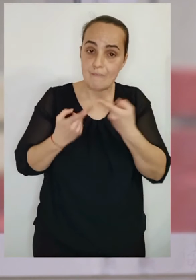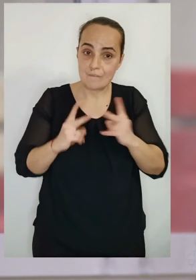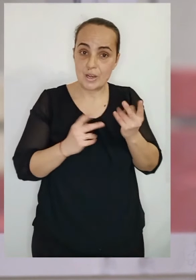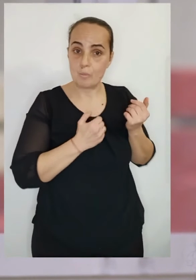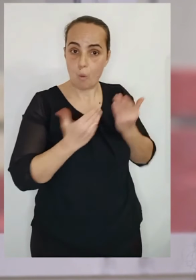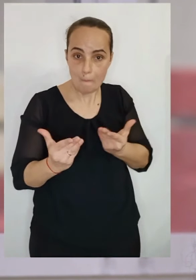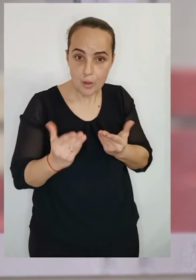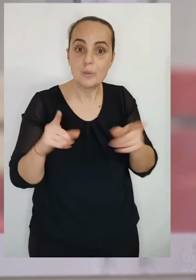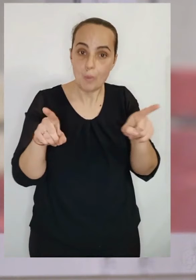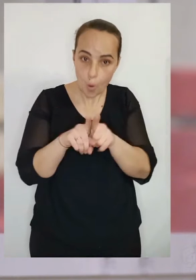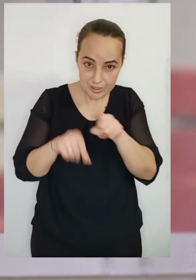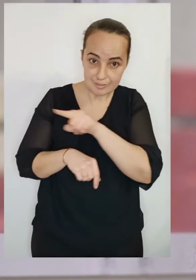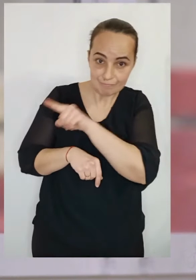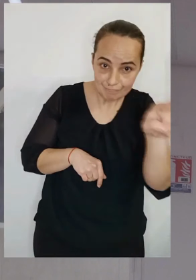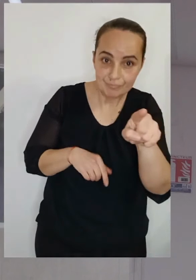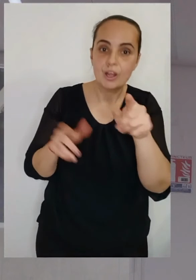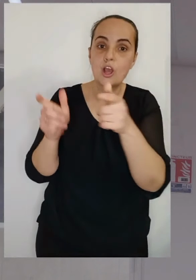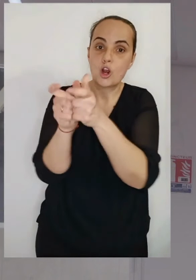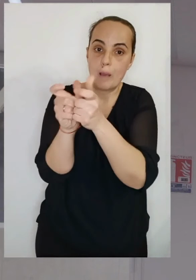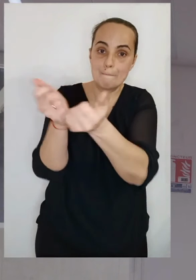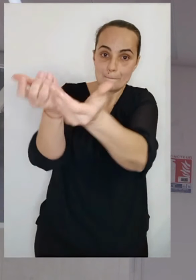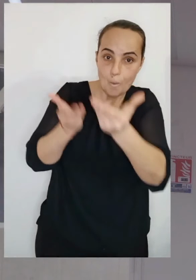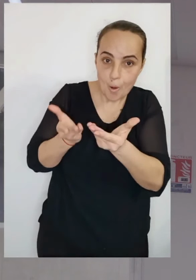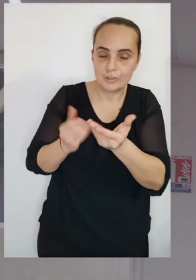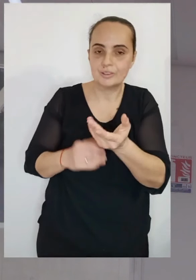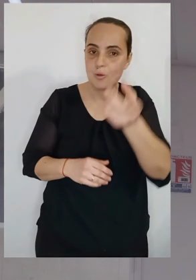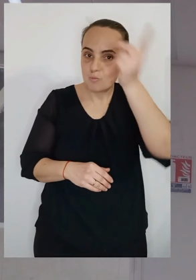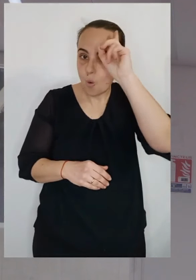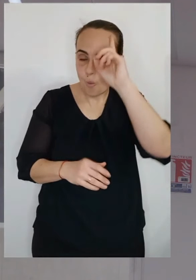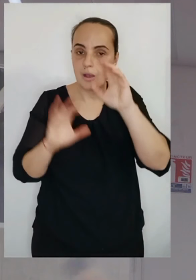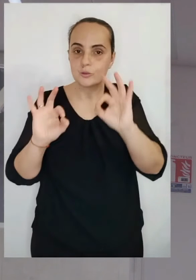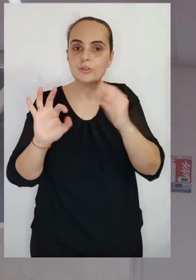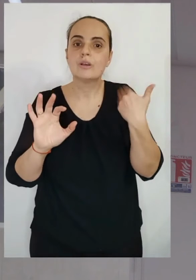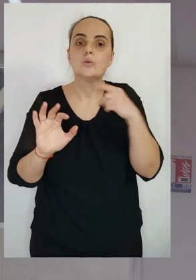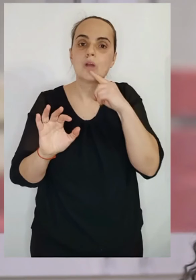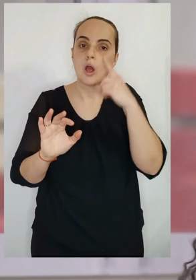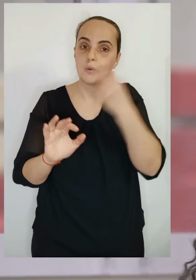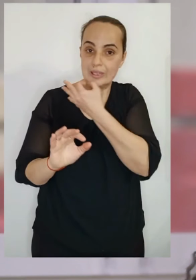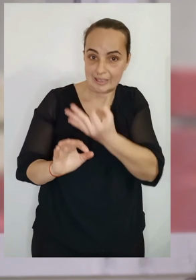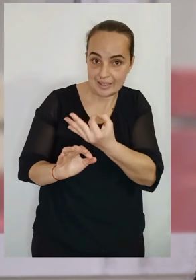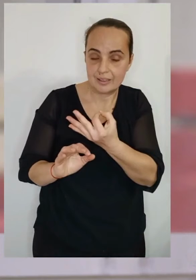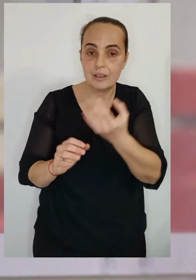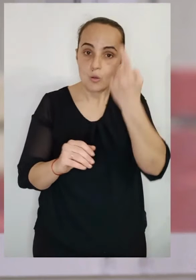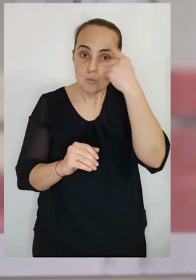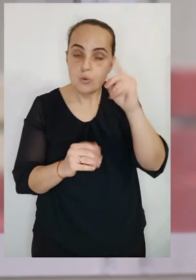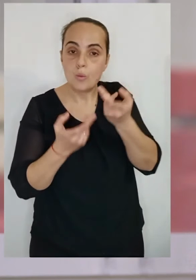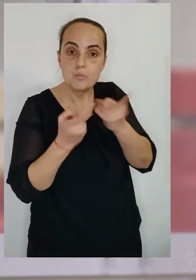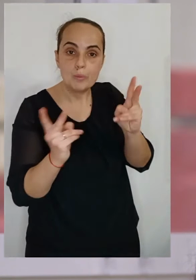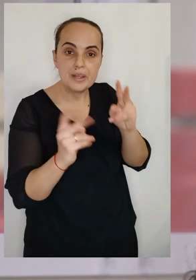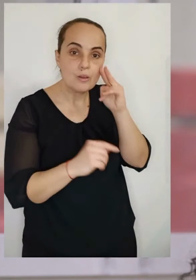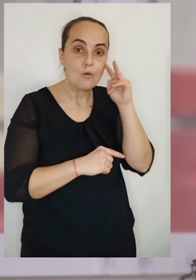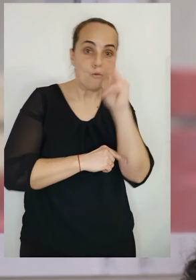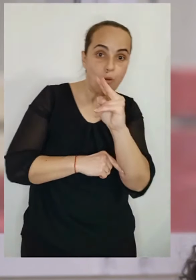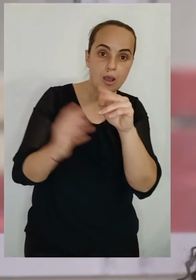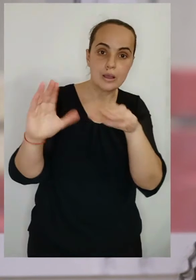par la ville, mais il y aura des choses qui seront portées par les clubs, parce que c'est un moyen pour eux, comme le disait Arnaud, de mieux se faire connaître auprès du plus grand nombre. Et